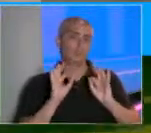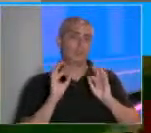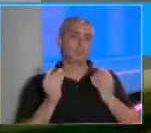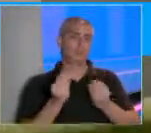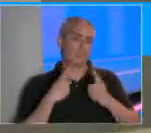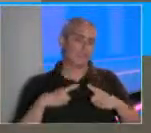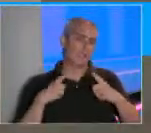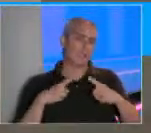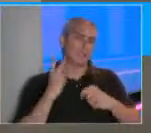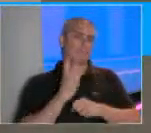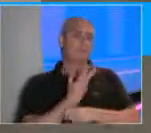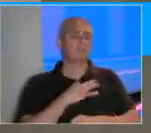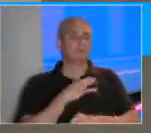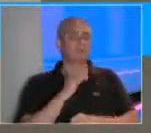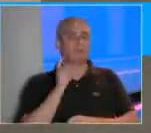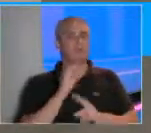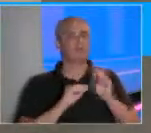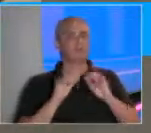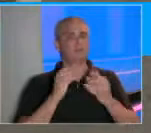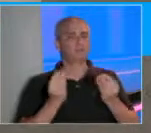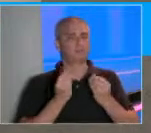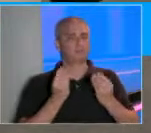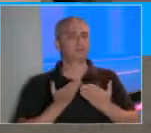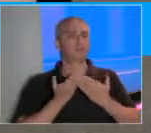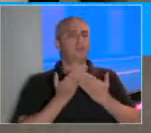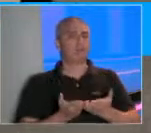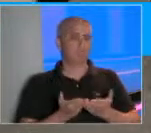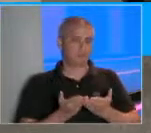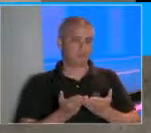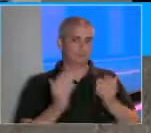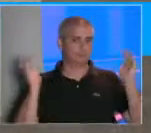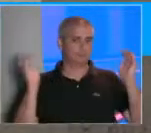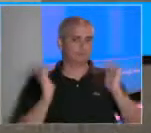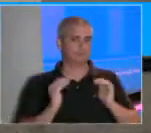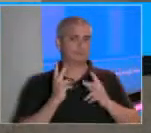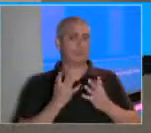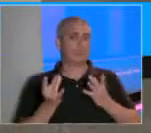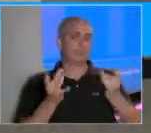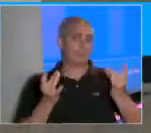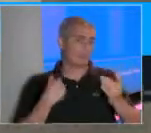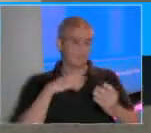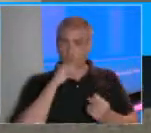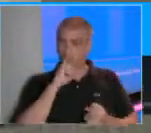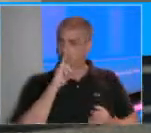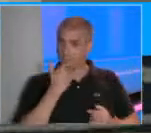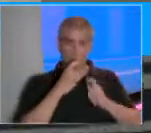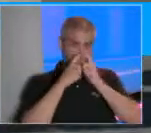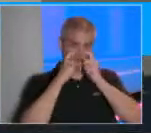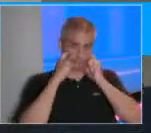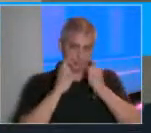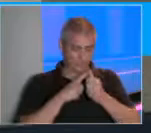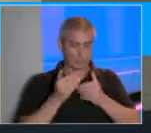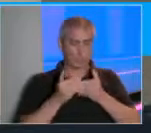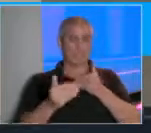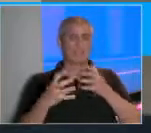בדברים, נחיה את החיים הרגילים שלנו, אבל נשתמש בדברים שעוזרים להקטין את כמות ההדבקה, ואני מדבר כן על מסכות ועל